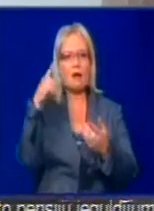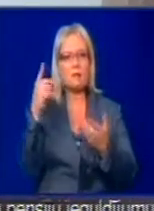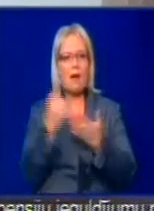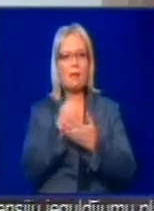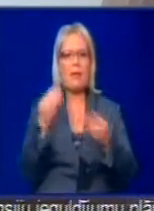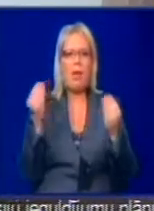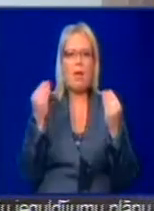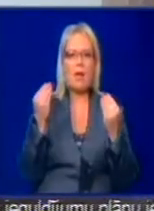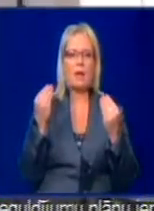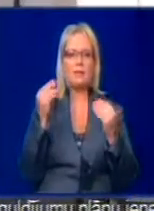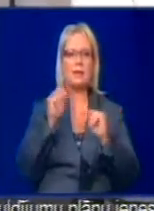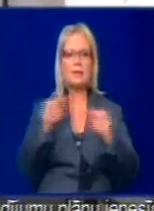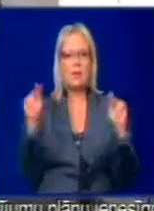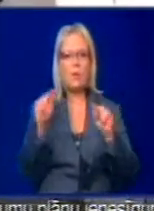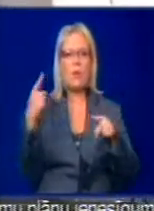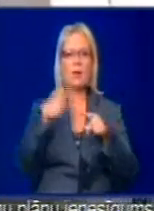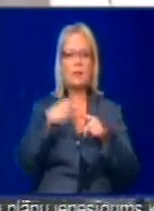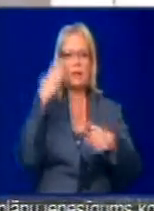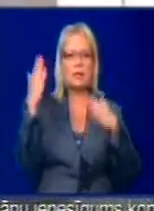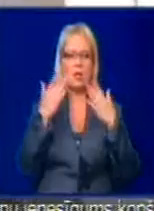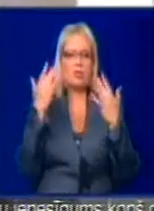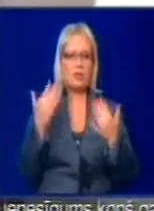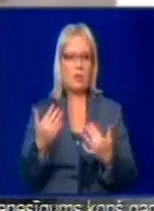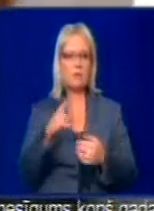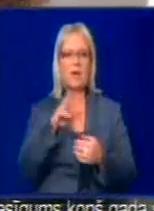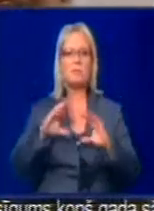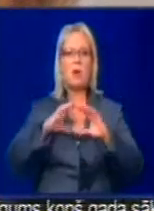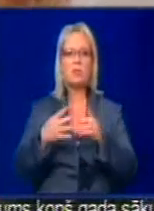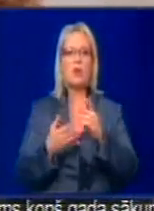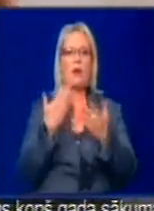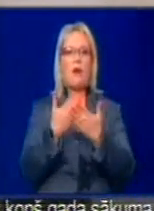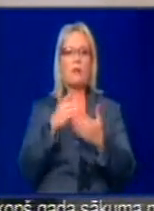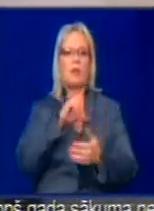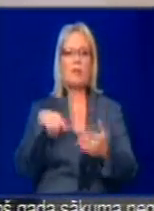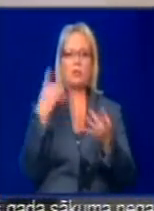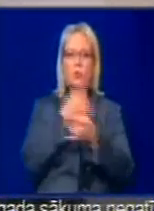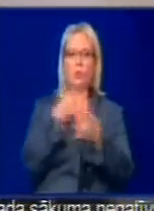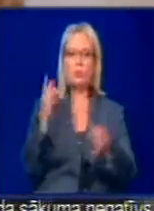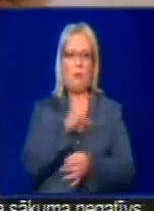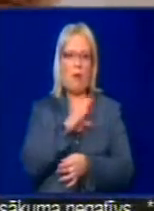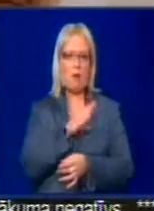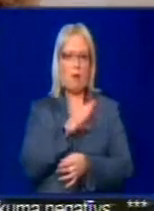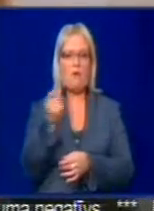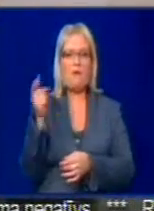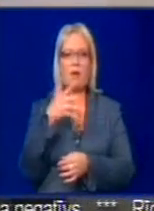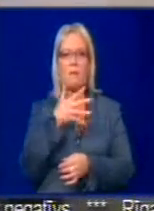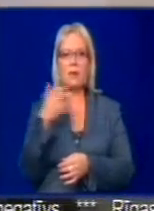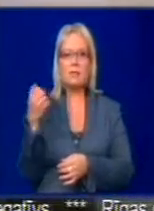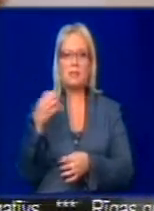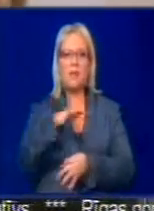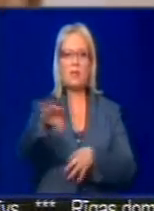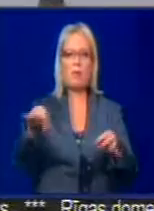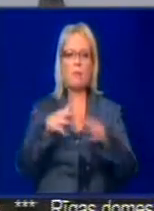asprātīgs, elegants, izglītojošs un reizē izklaidējošs risinājums, kas pasaulē rādīs Latvijas kultūras bagātību. Vairāk nekā